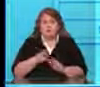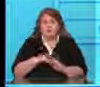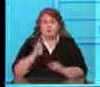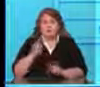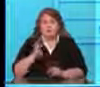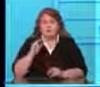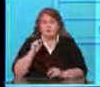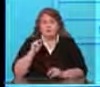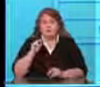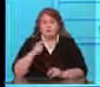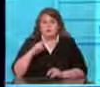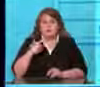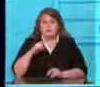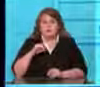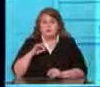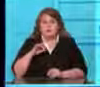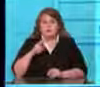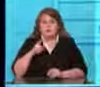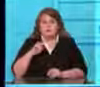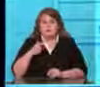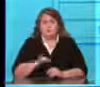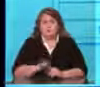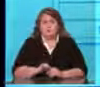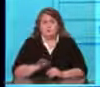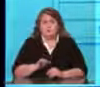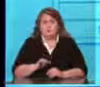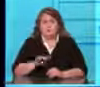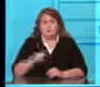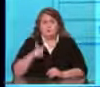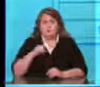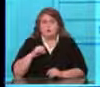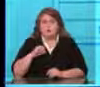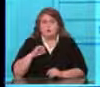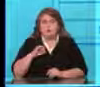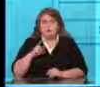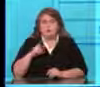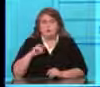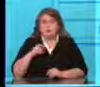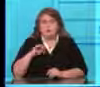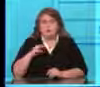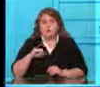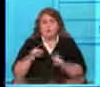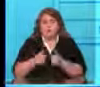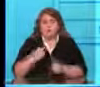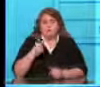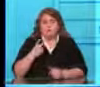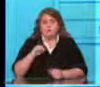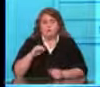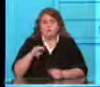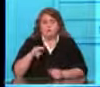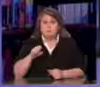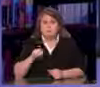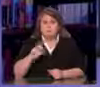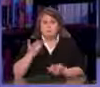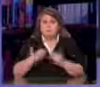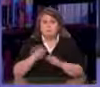n число гетерозиготных пар генов генотипов. У гетерозиготы образуется 2 типа гамет.